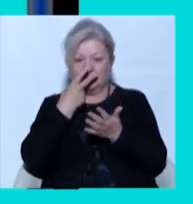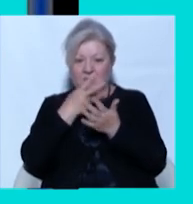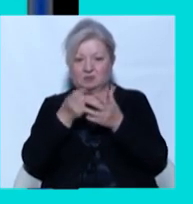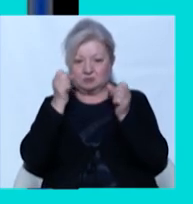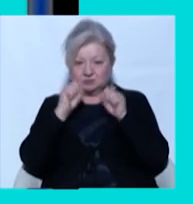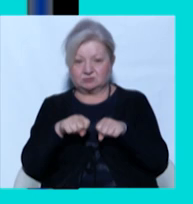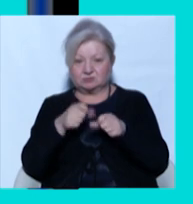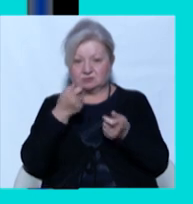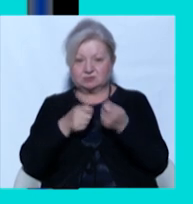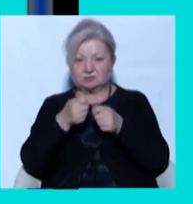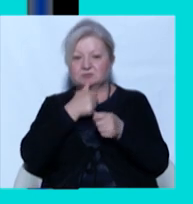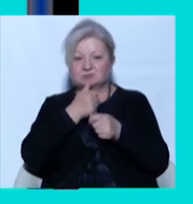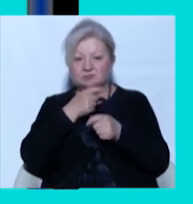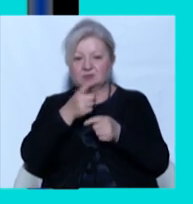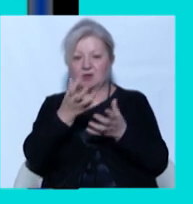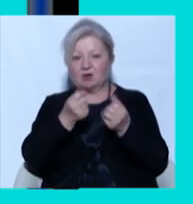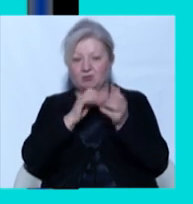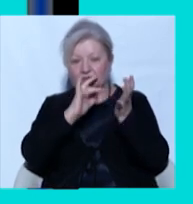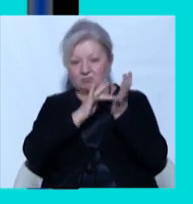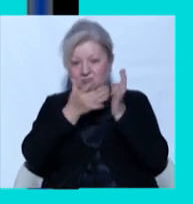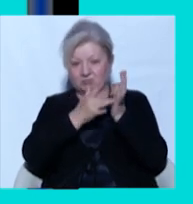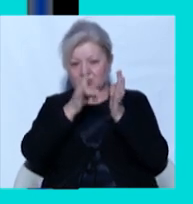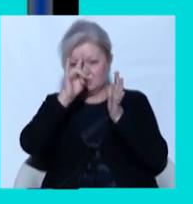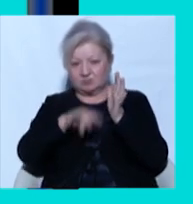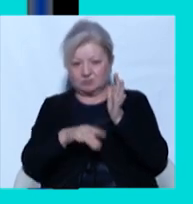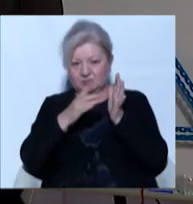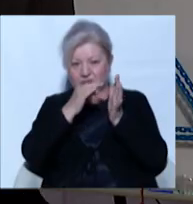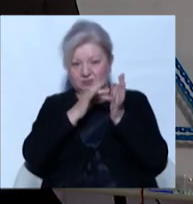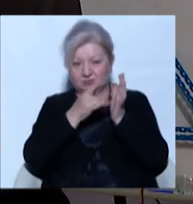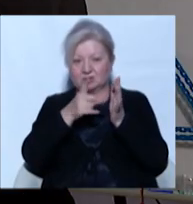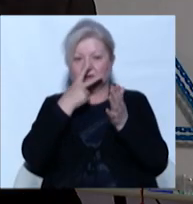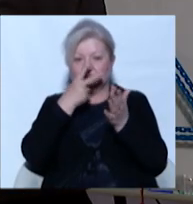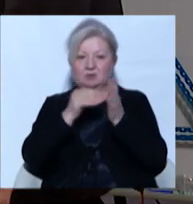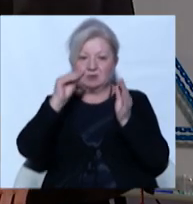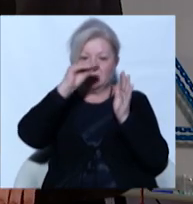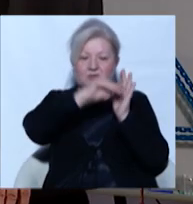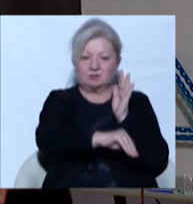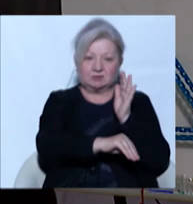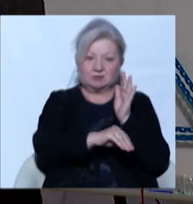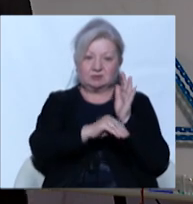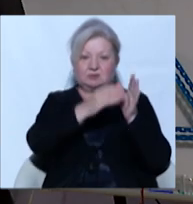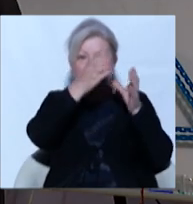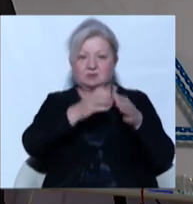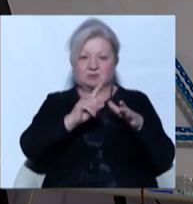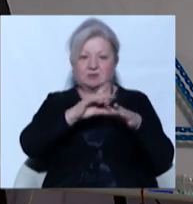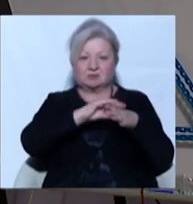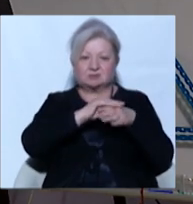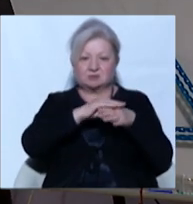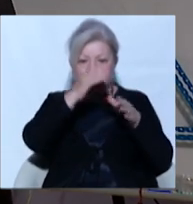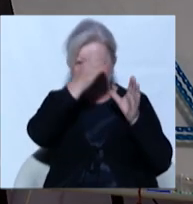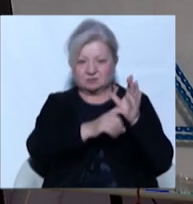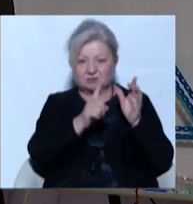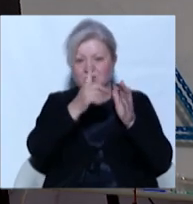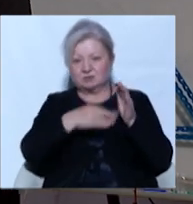ამის მარტივი ცდა დავამტკიცოთ, შესაძლებელია მარტივი ცდით ავიღოთ მინა, რაიმე საგანი მოვათავსოთ